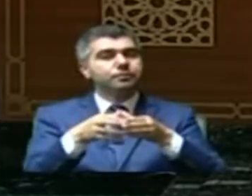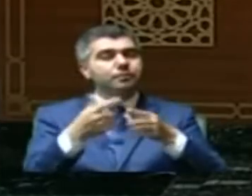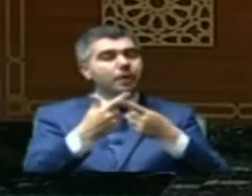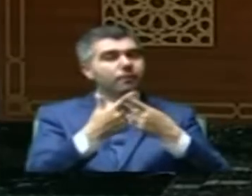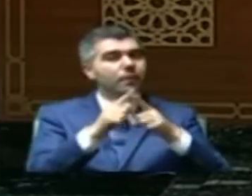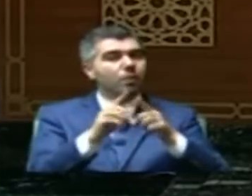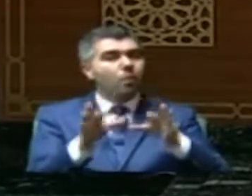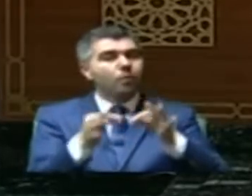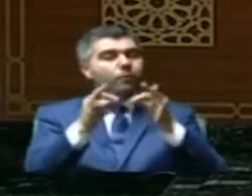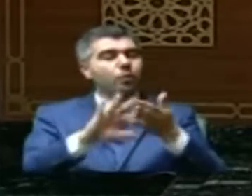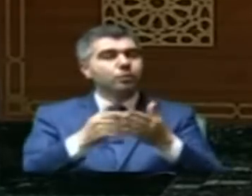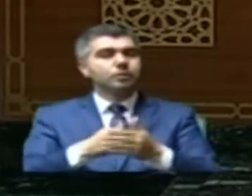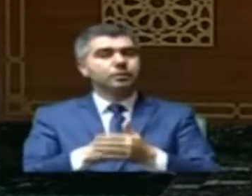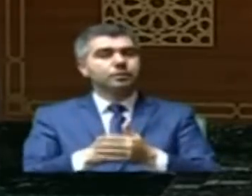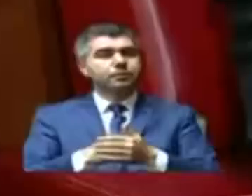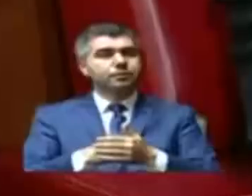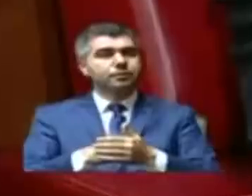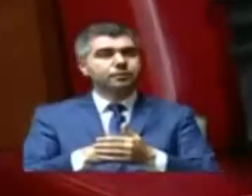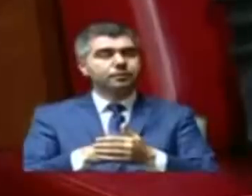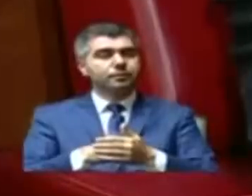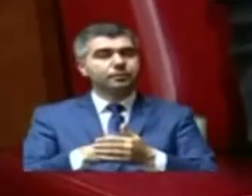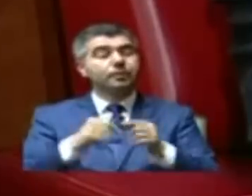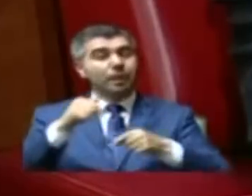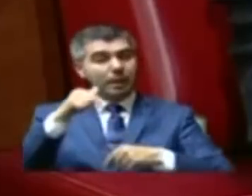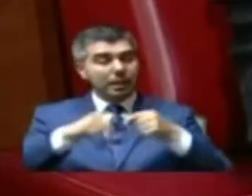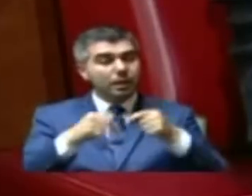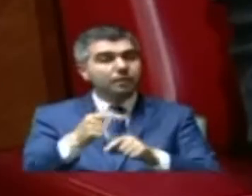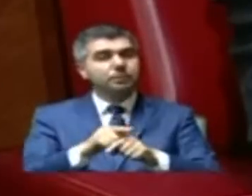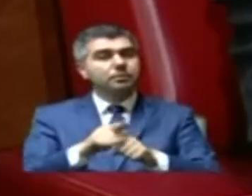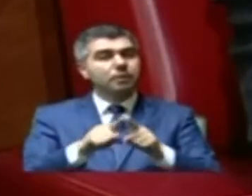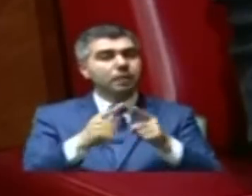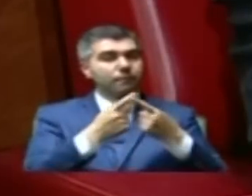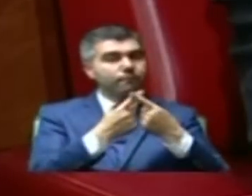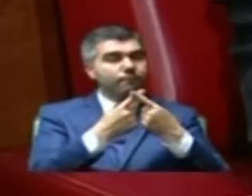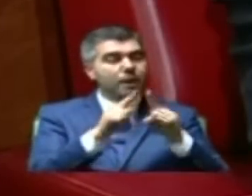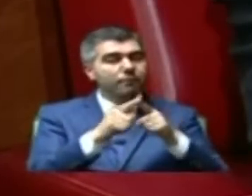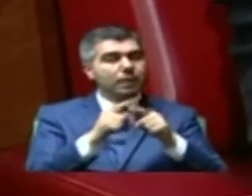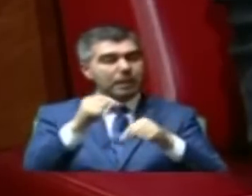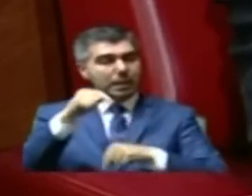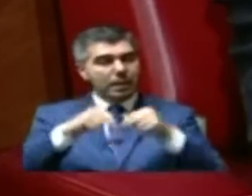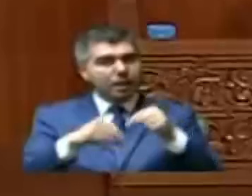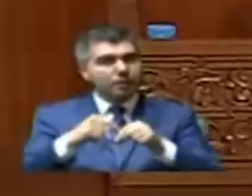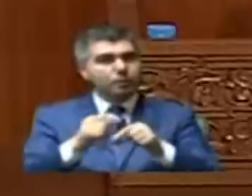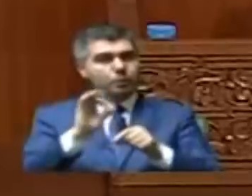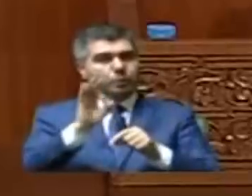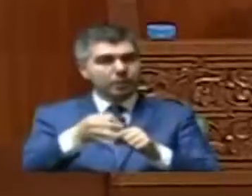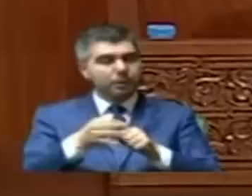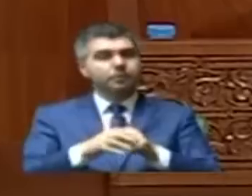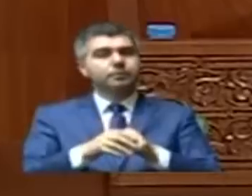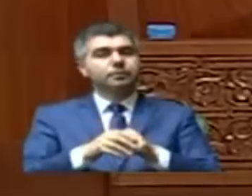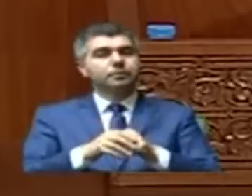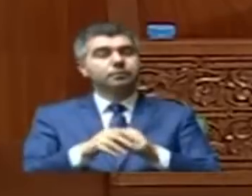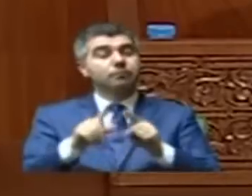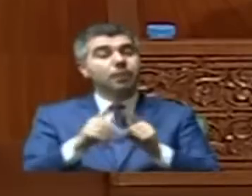وفي التقييم اذا هناك واحد الحد مشترك من الالقائيه موجود صحيح احنا بغينا